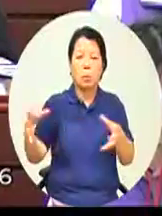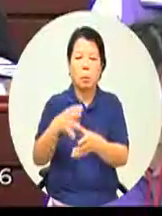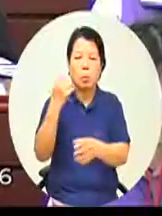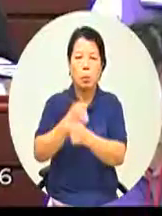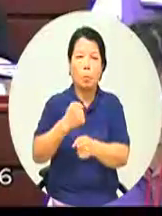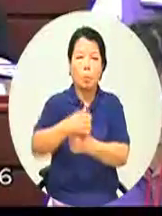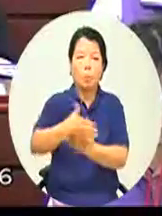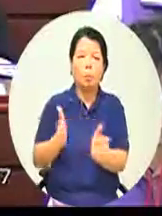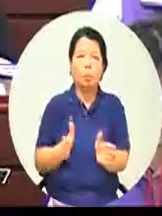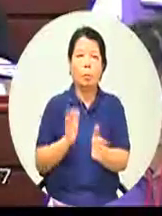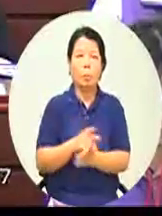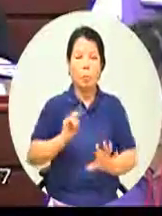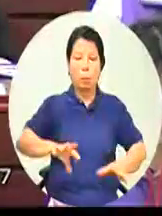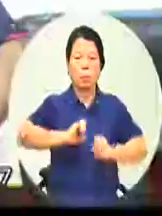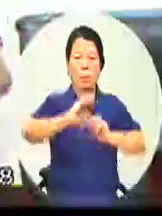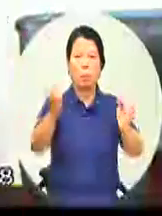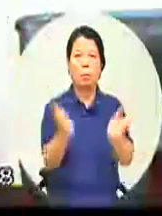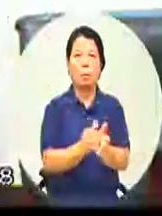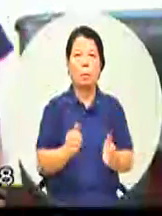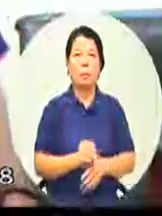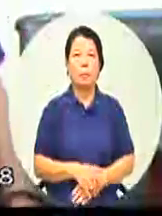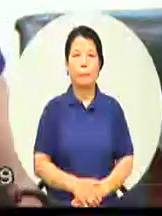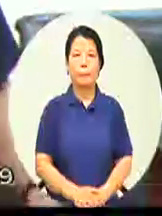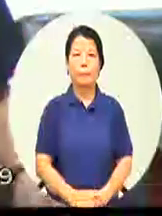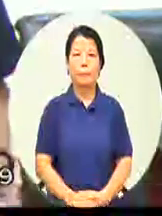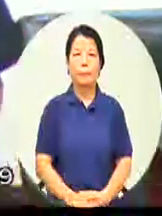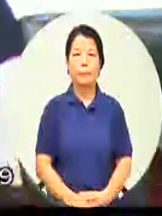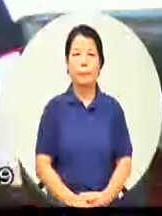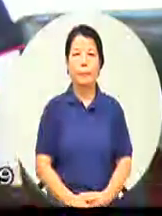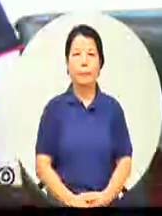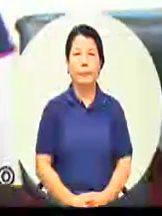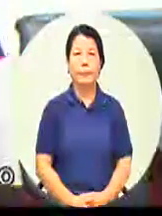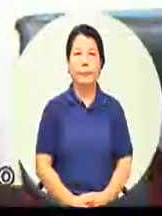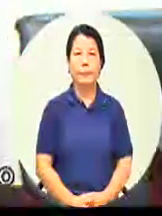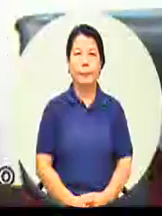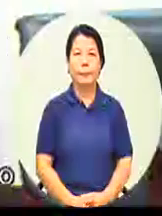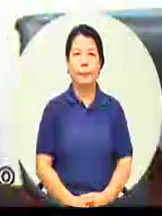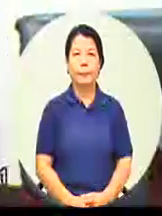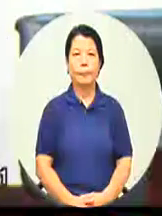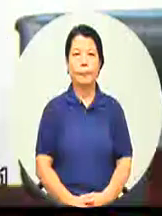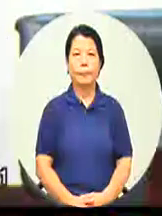做以上报告。 好，谢谢王局长、王副局长。